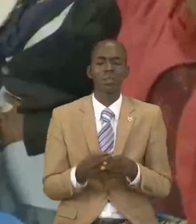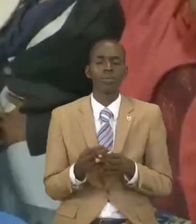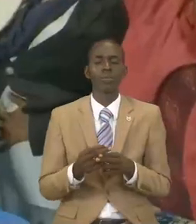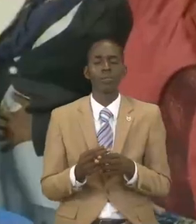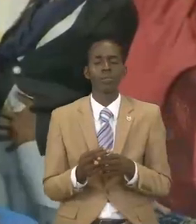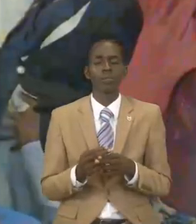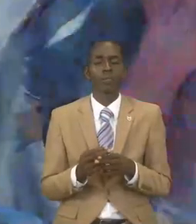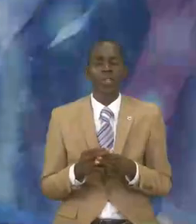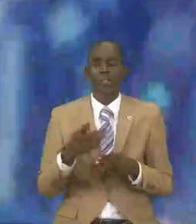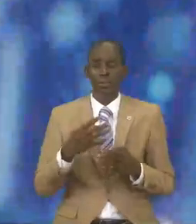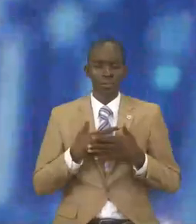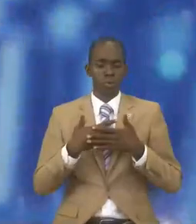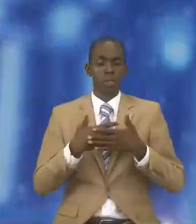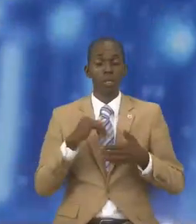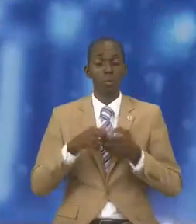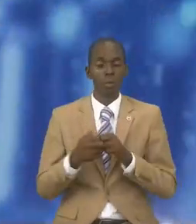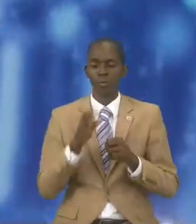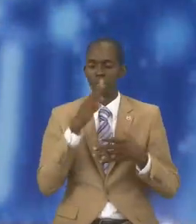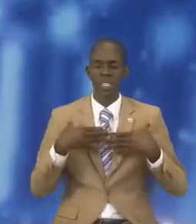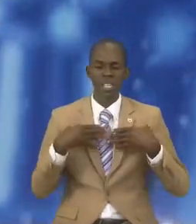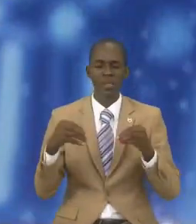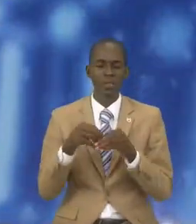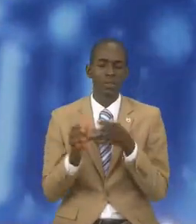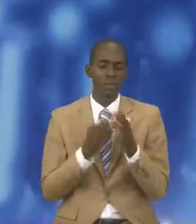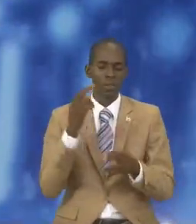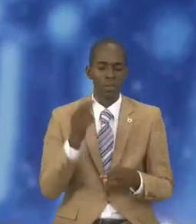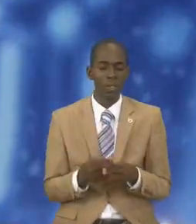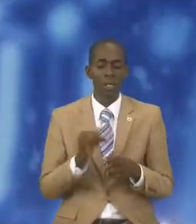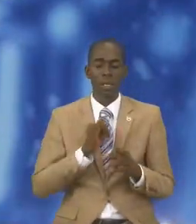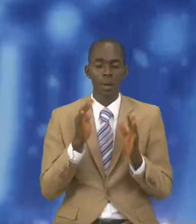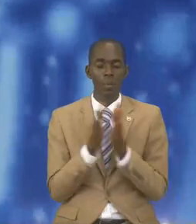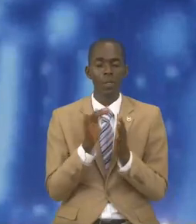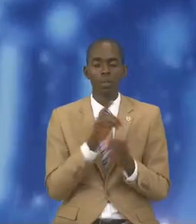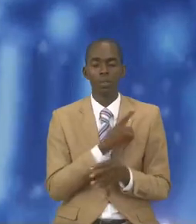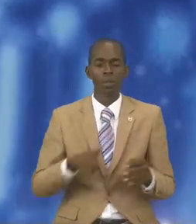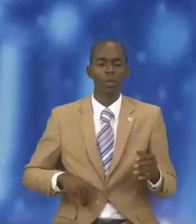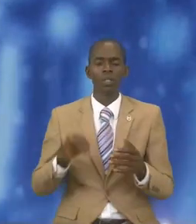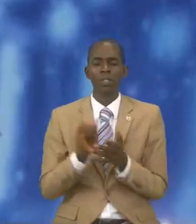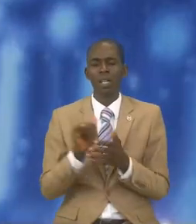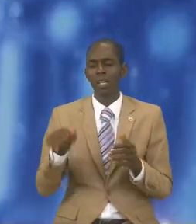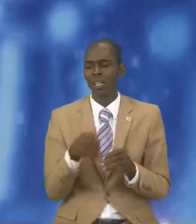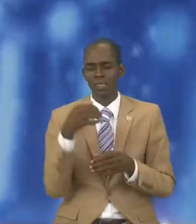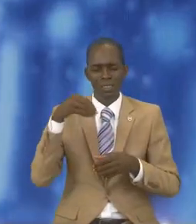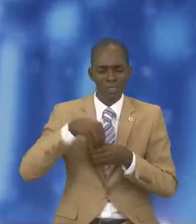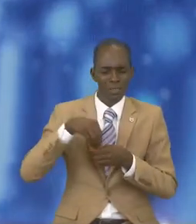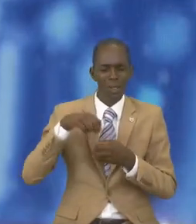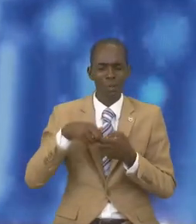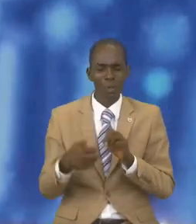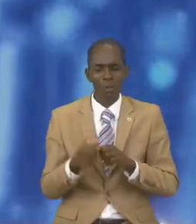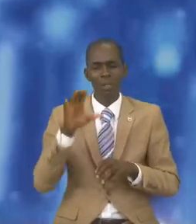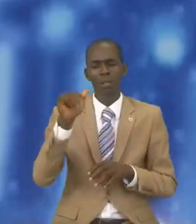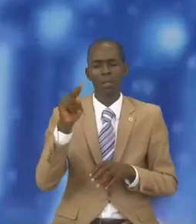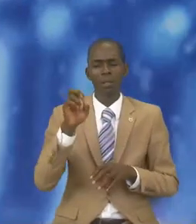Jésus. Problème respiratoire soit guéri au nom de Jésus. Je prie, Seigneur, tout problème interne,